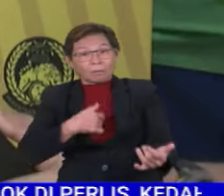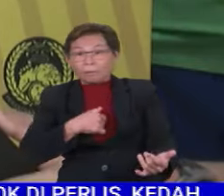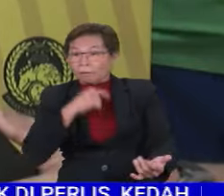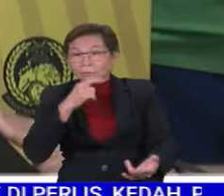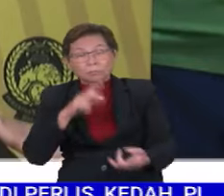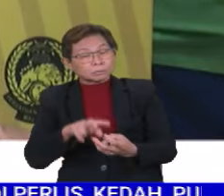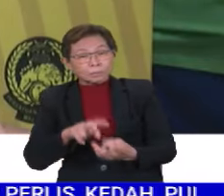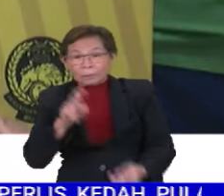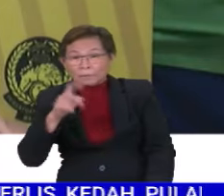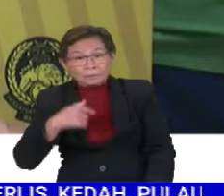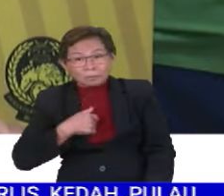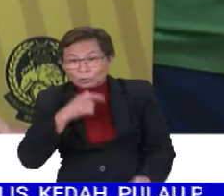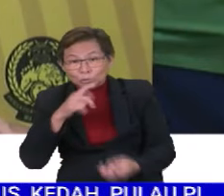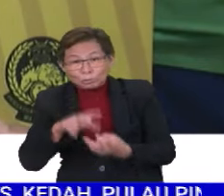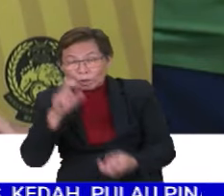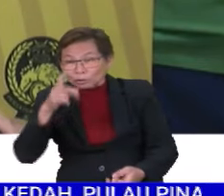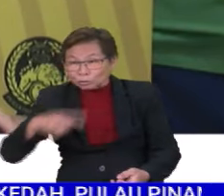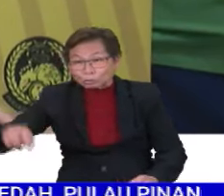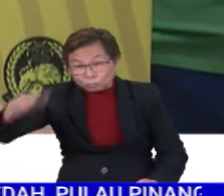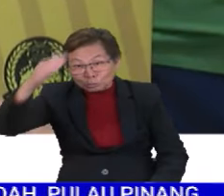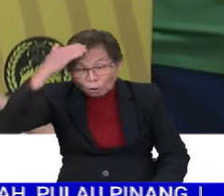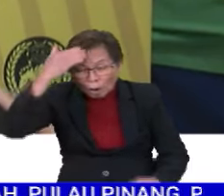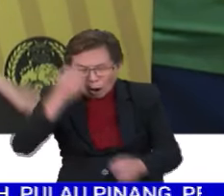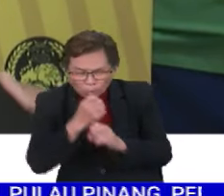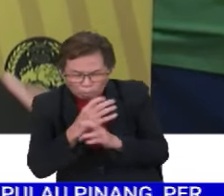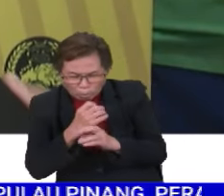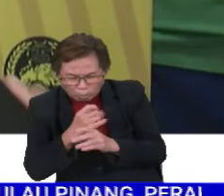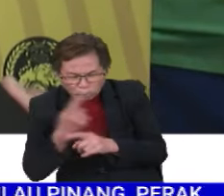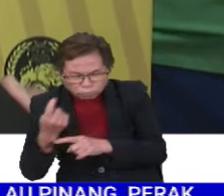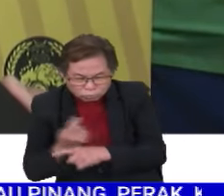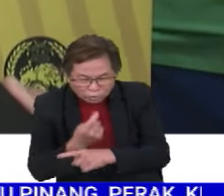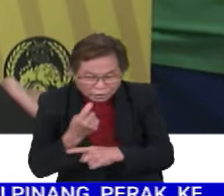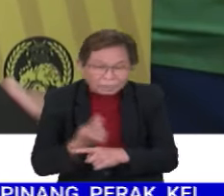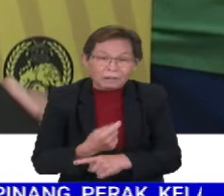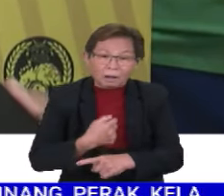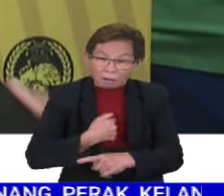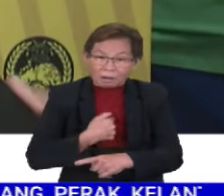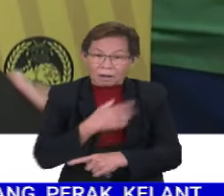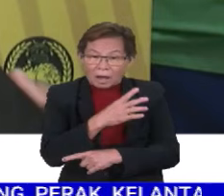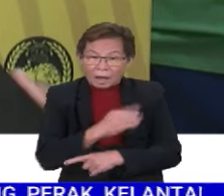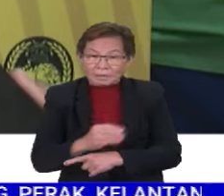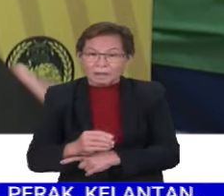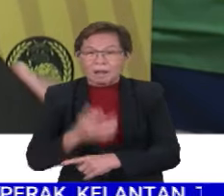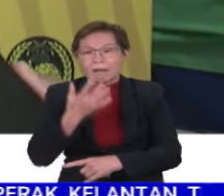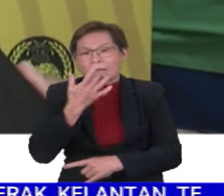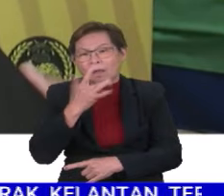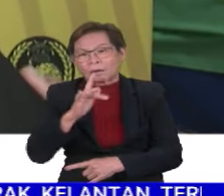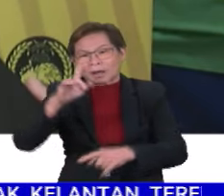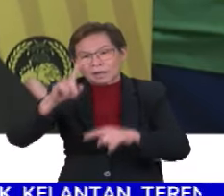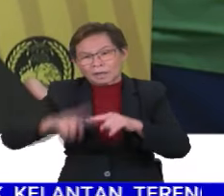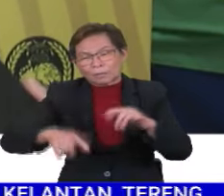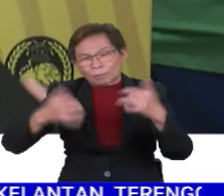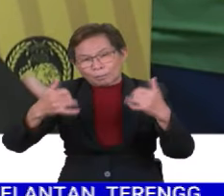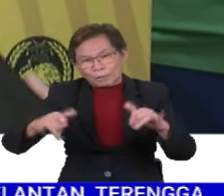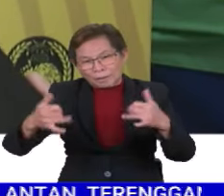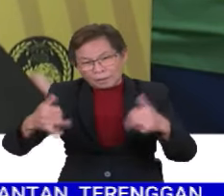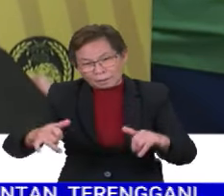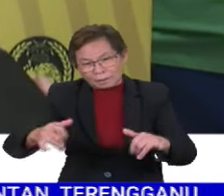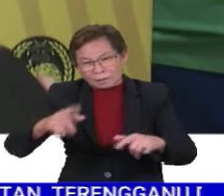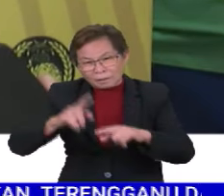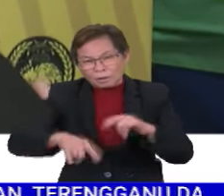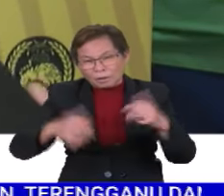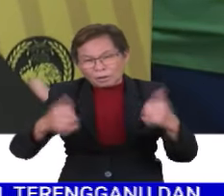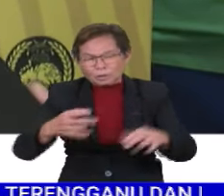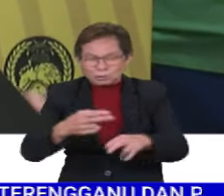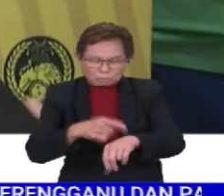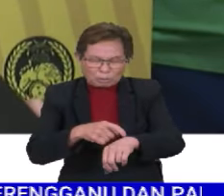because who knows me? I work very hard in the training, and then unlucky I cannot play in the whole year. I play